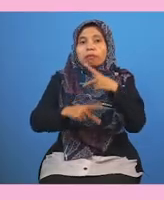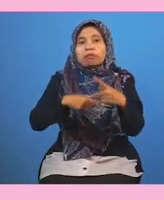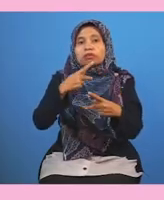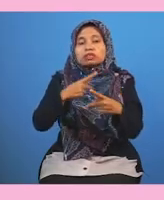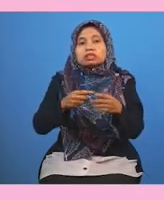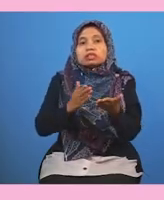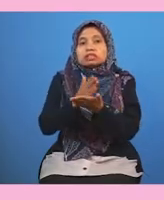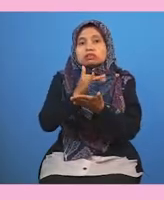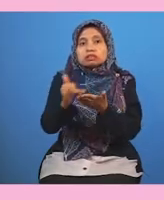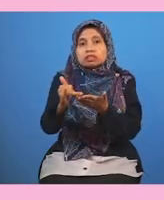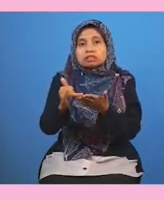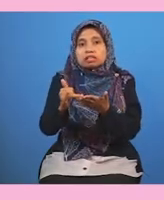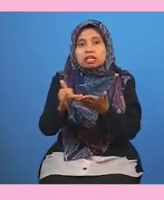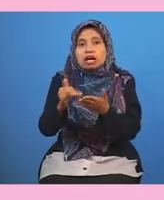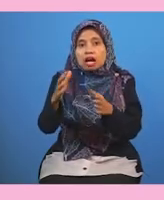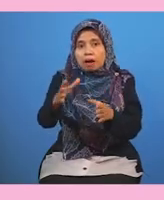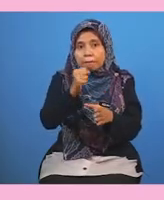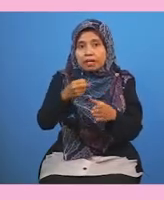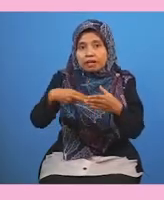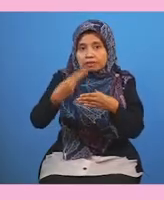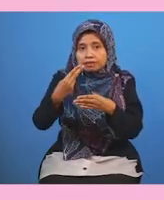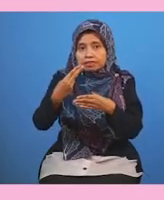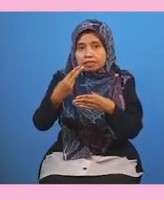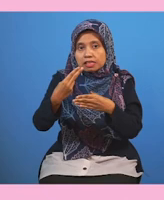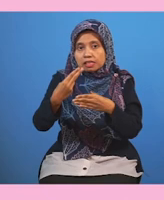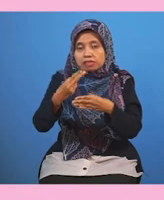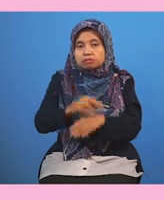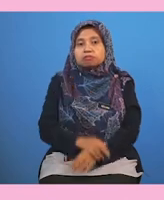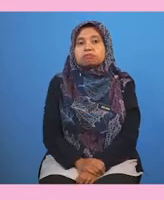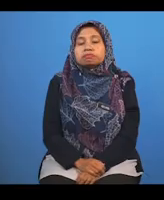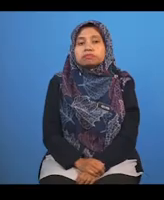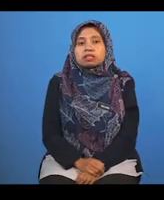proses seterusnya adalah penuaian hasil.